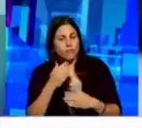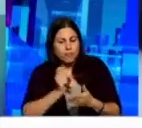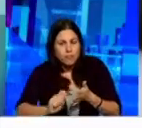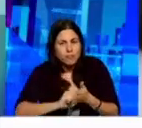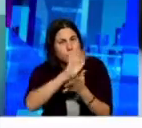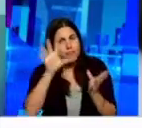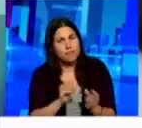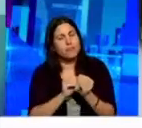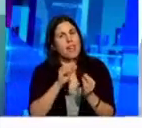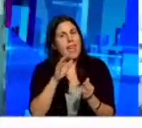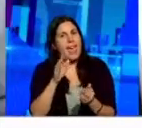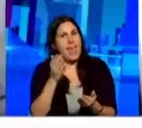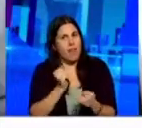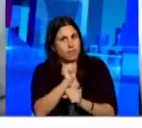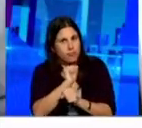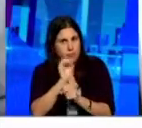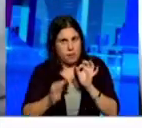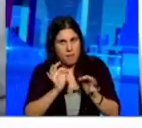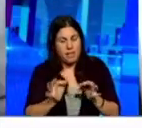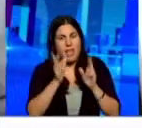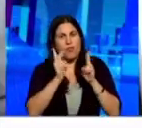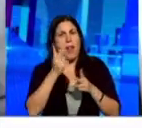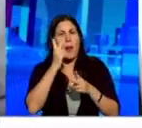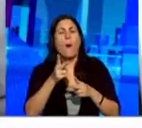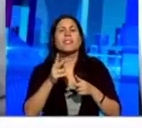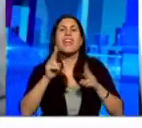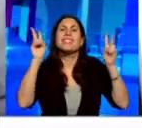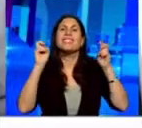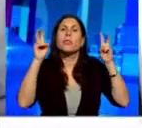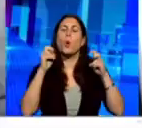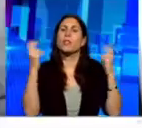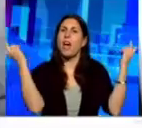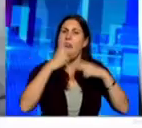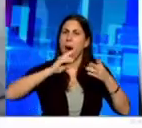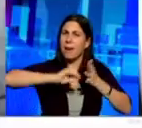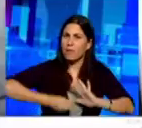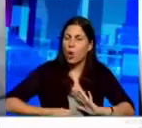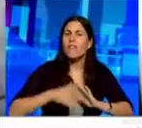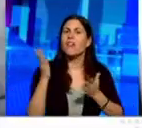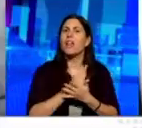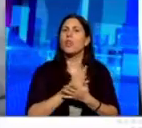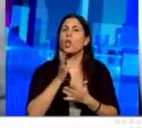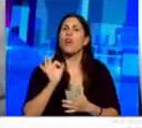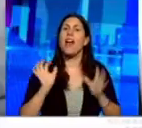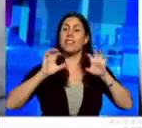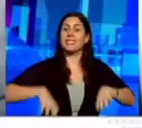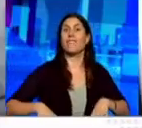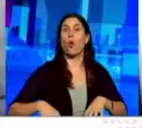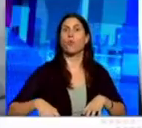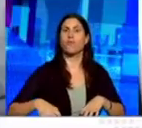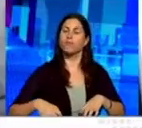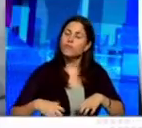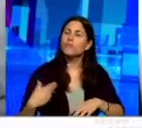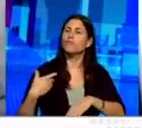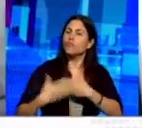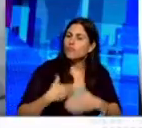אפשר לראות במכתב שלנו את הציטוט של האמנות והכללים והחלטות של הקומישן של הנציבות, ומשם הם הלכו למסע